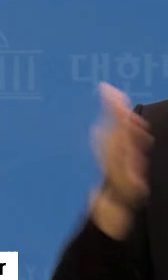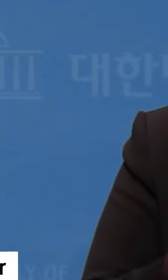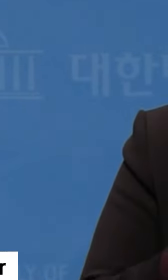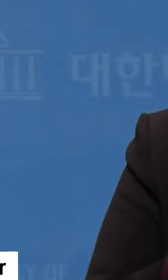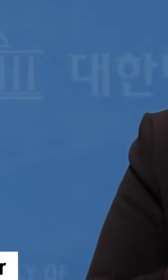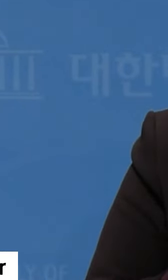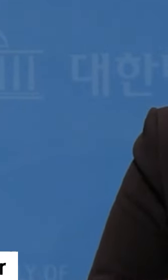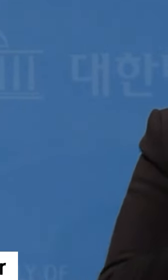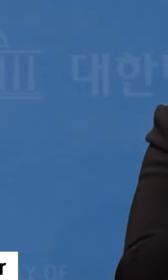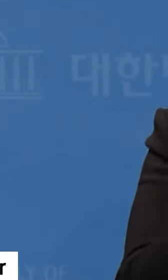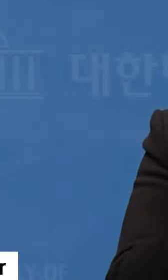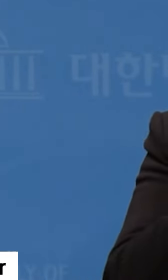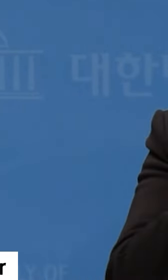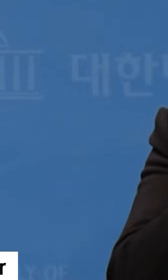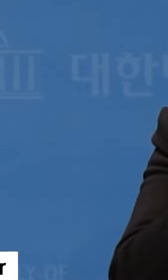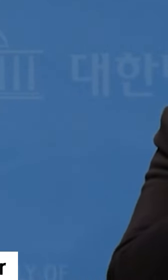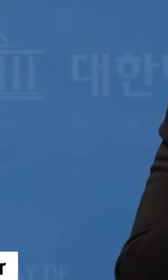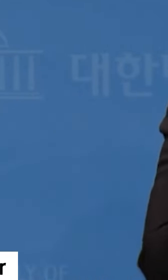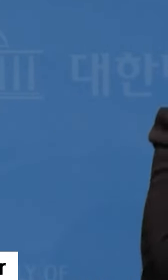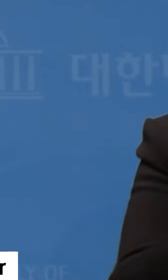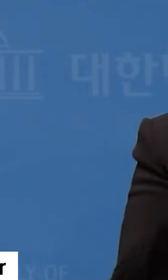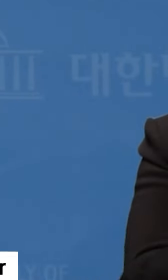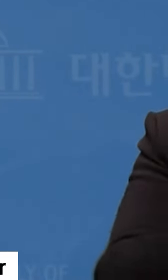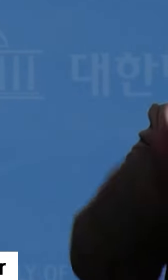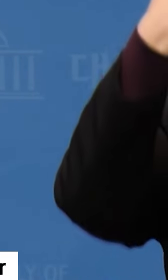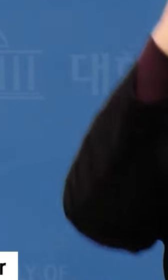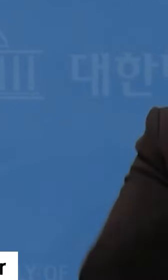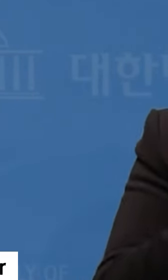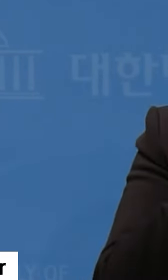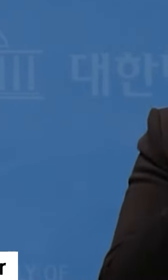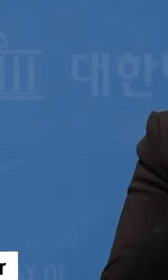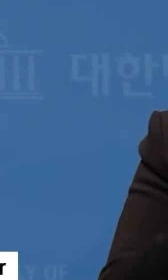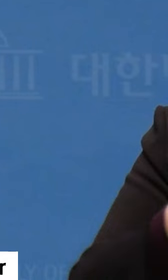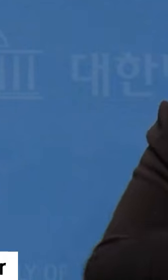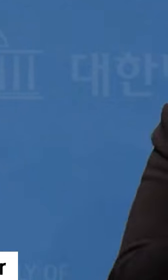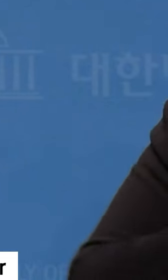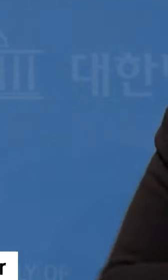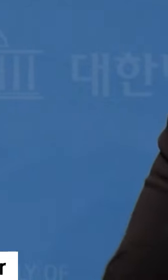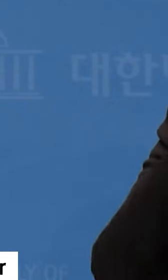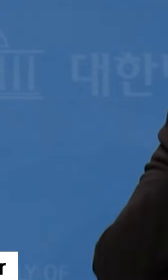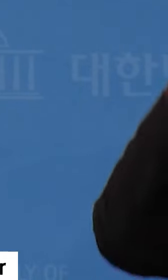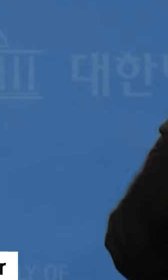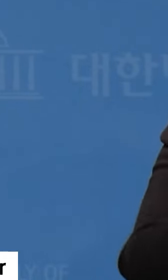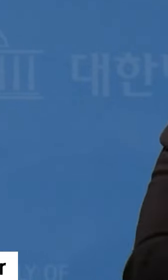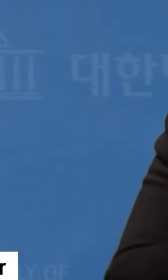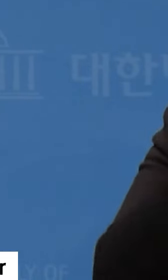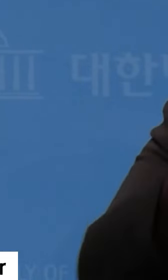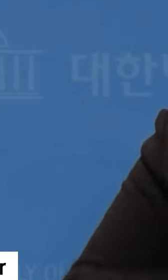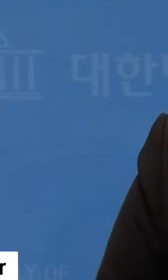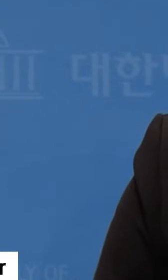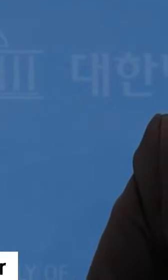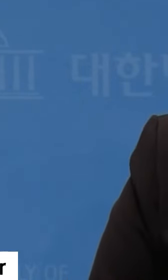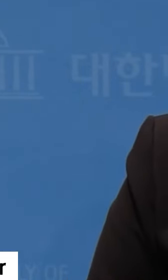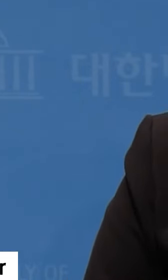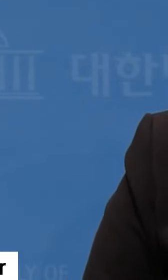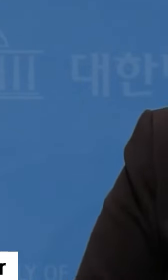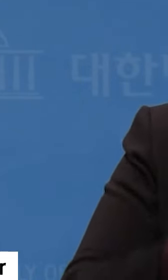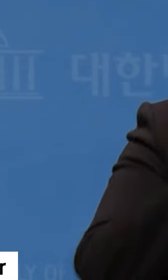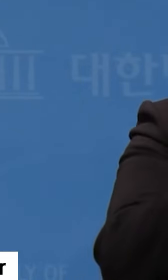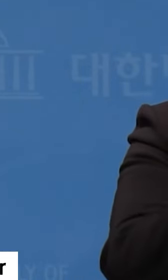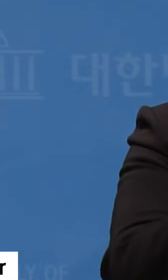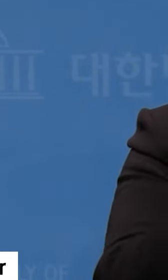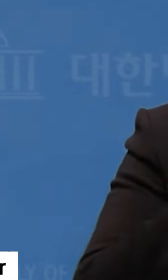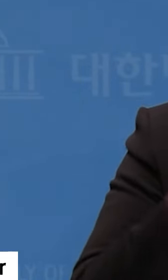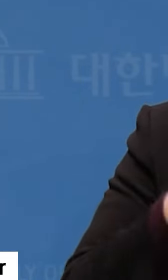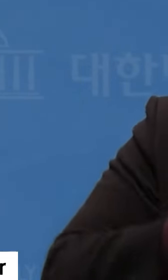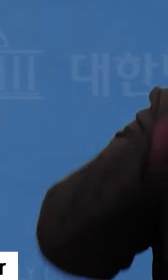시민들이 실제로 체감할 수 있는 변화와 해결을 가져올 수 있도록 하겠습니다. 다섯째,